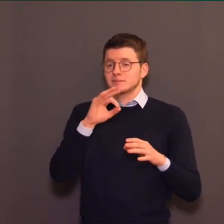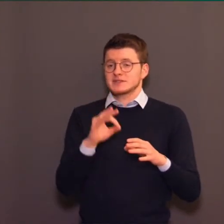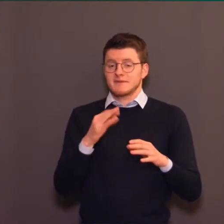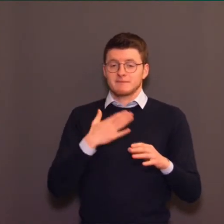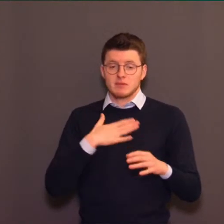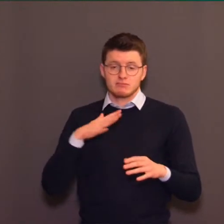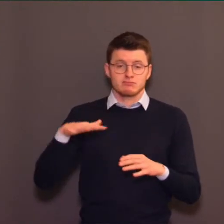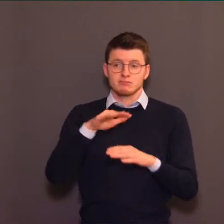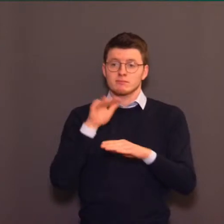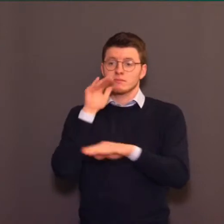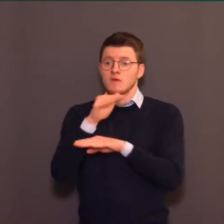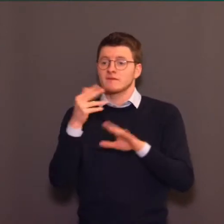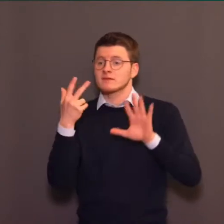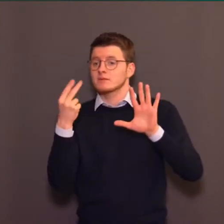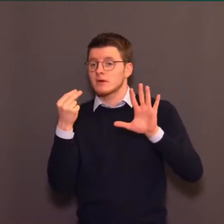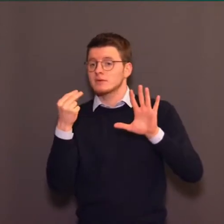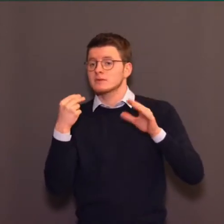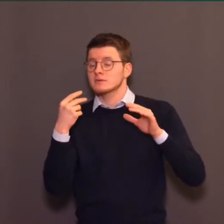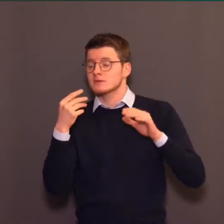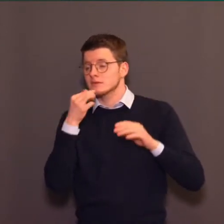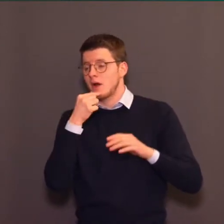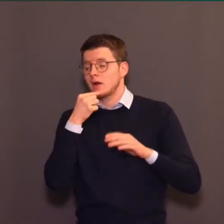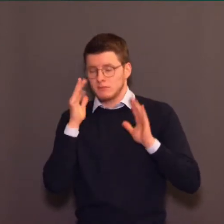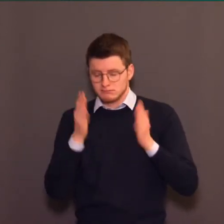ondertussen een eerste inenting.